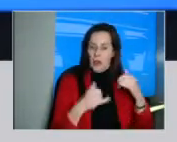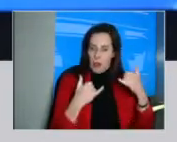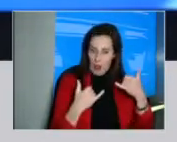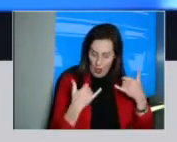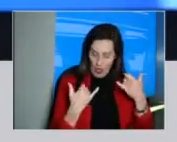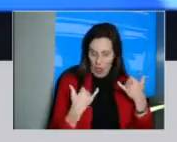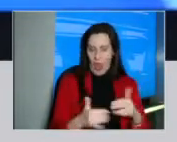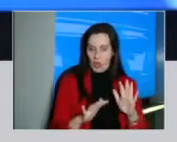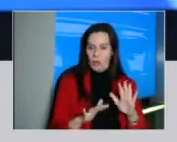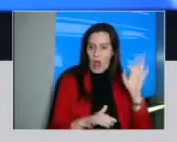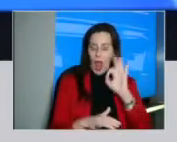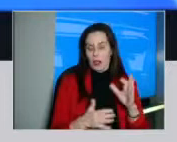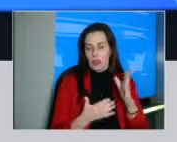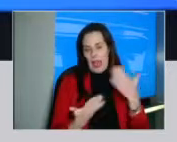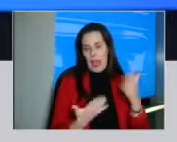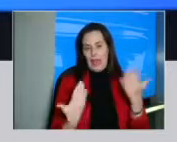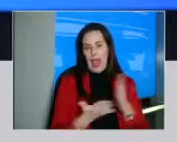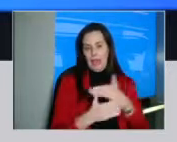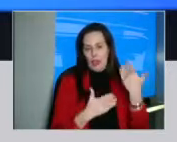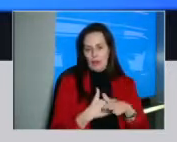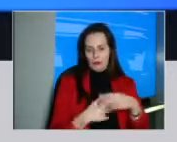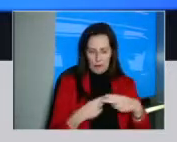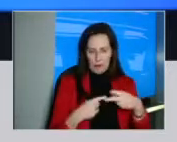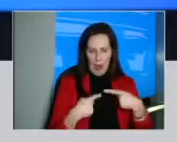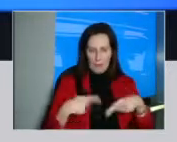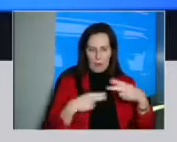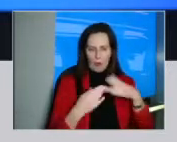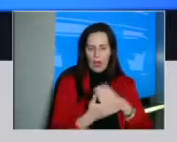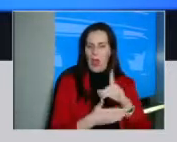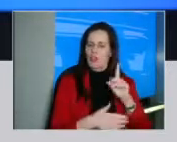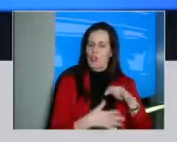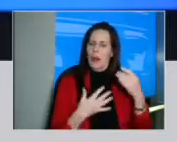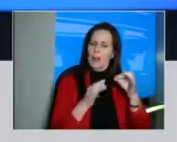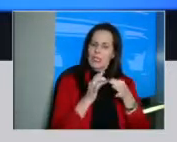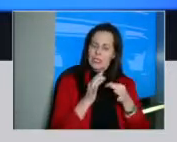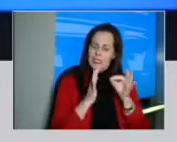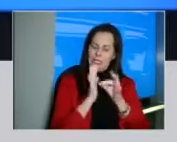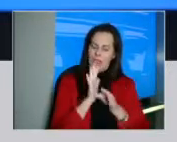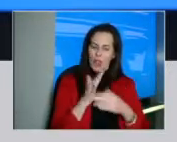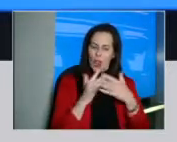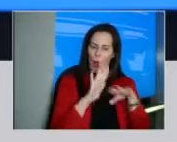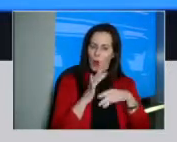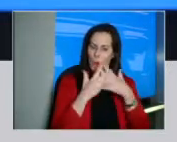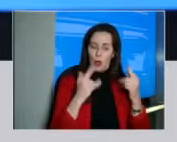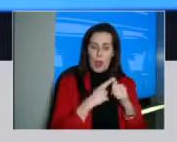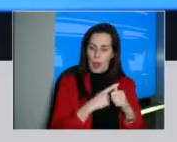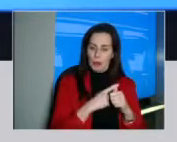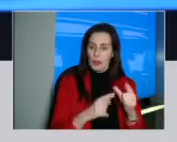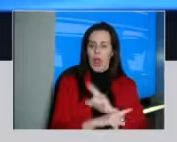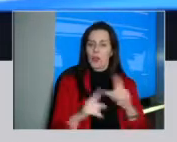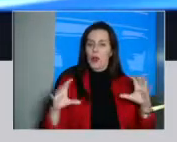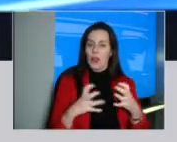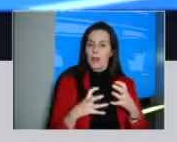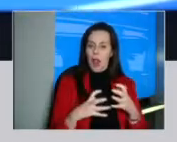הקלטת התוכנית זו, עדיין ההחלטה הסופית, ההנחה היא שתהיה בימים הקרובים. Okay. אבל יש כמה סעיפי חוק מאוד מאוד ברורים. אחד, אסור